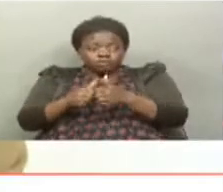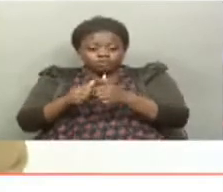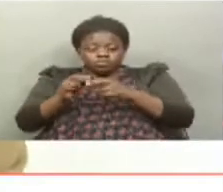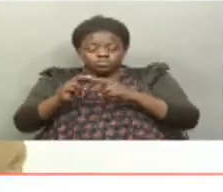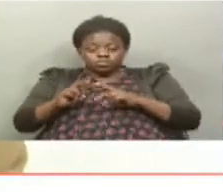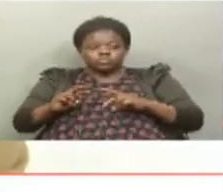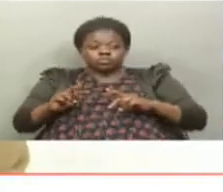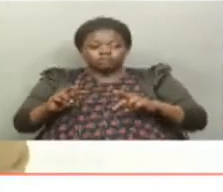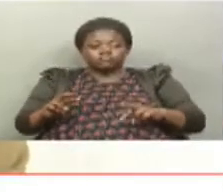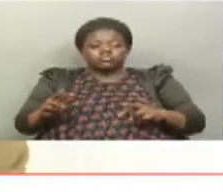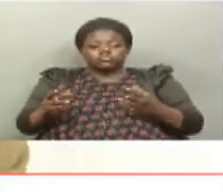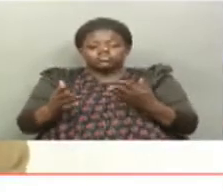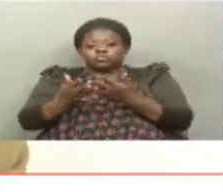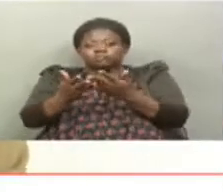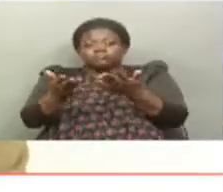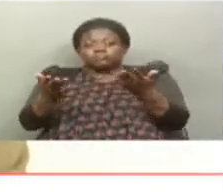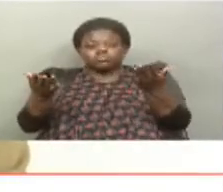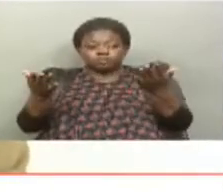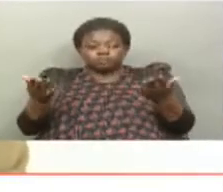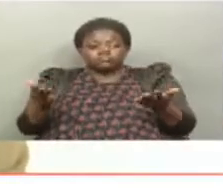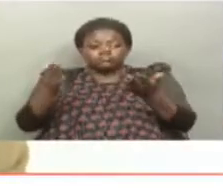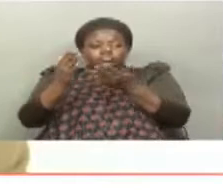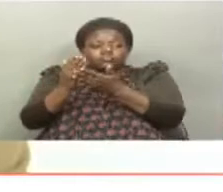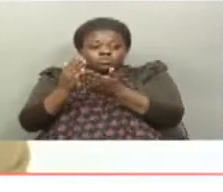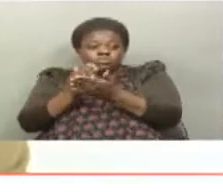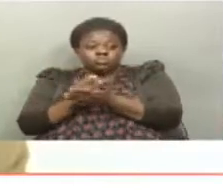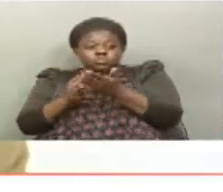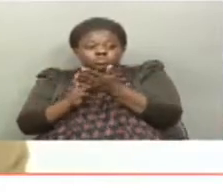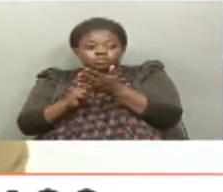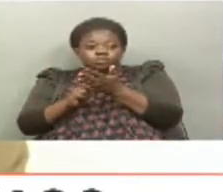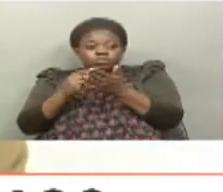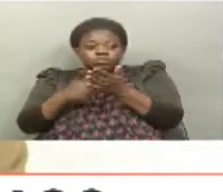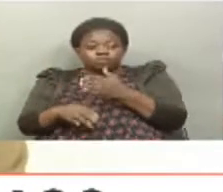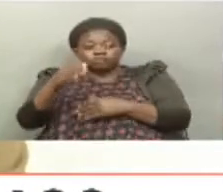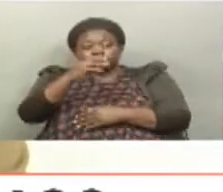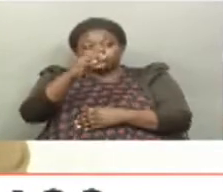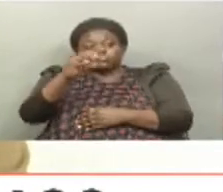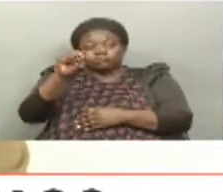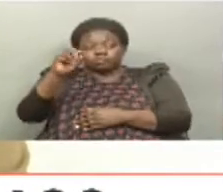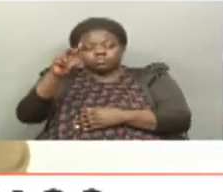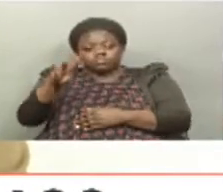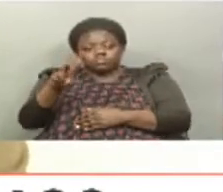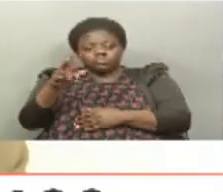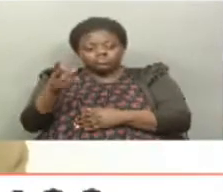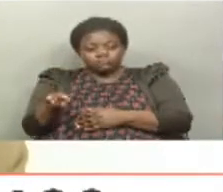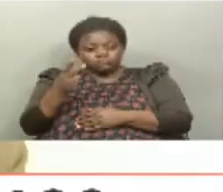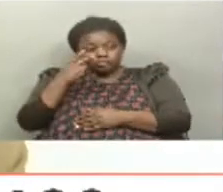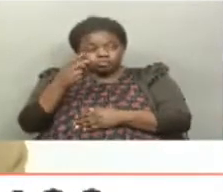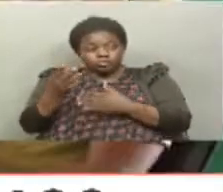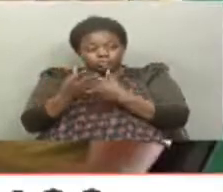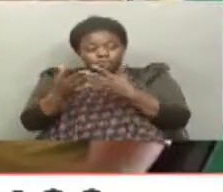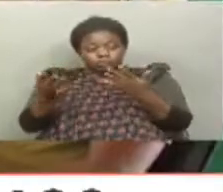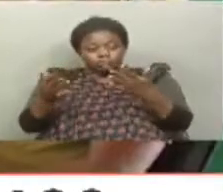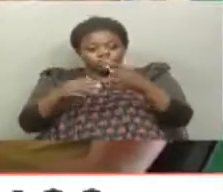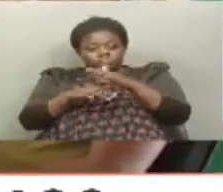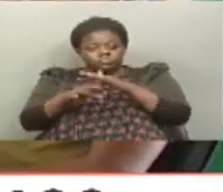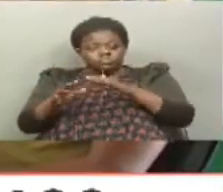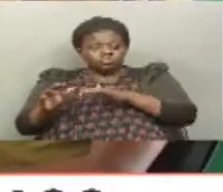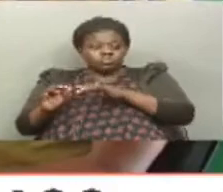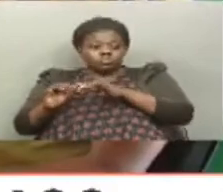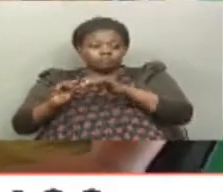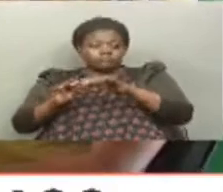beetegereza buli nsonda yonna kubanga tugenda kwesa CCTV eziwerawo okwetegereza buli nsonda mu